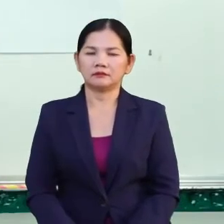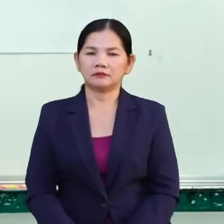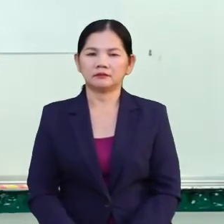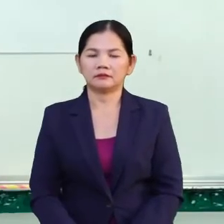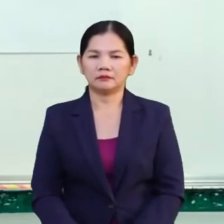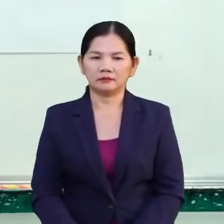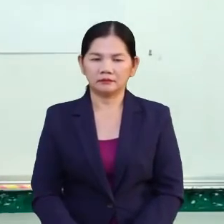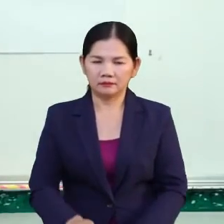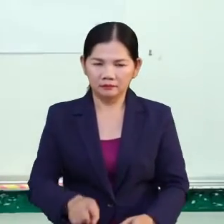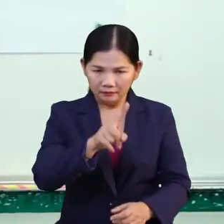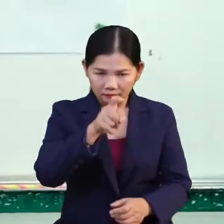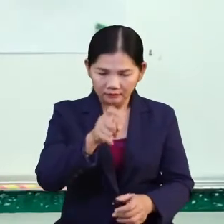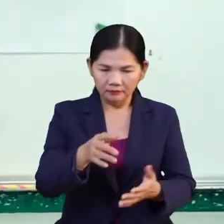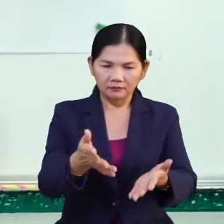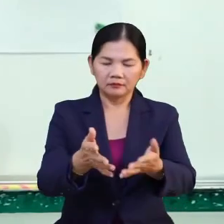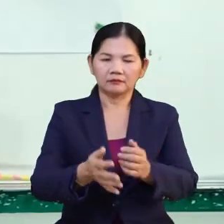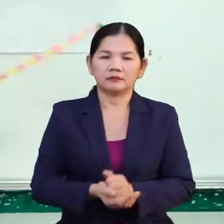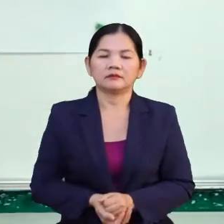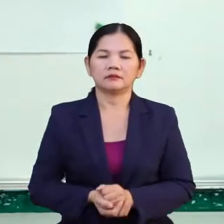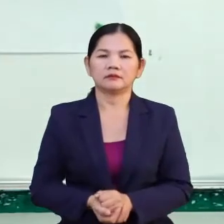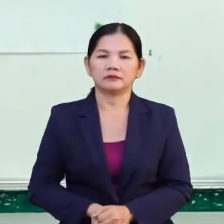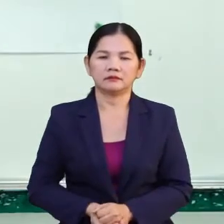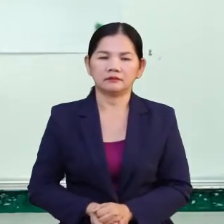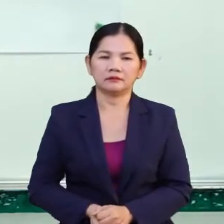តើកូនទៀងទាត់ទាំងអស់គ្នាជាមួយអ្នកគ្រូ